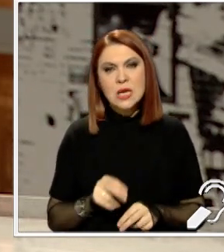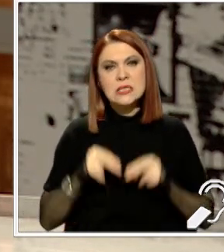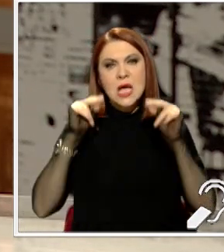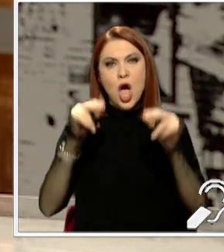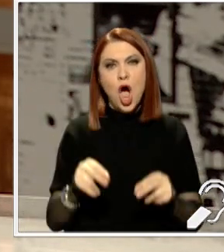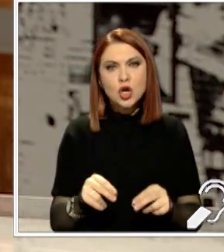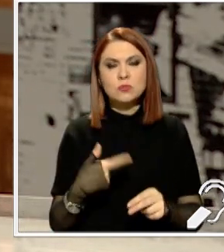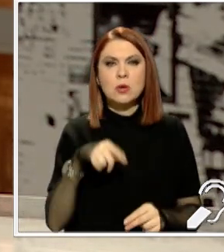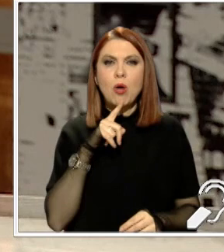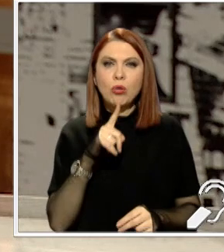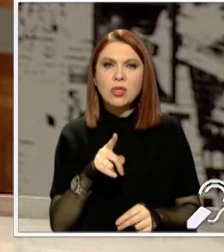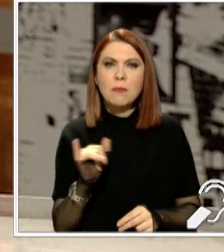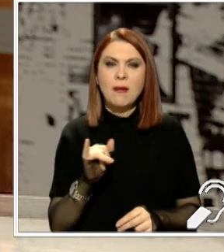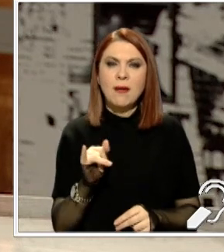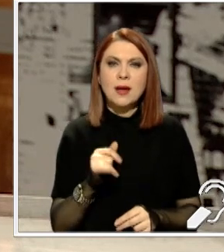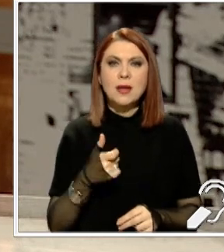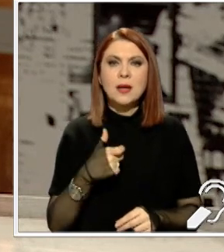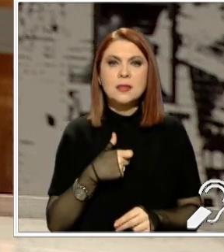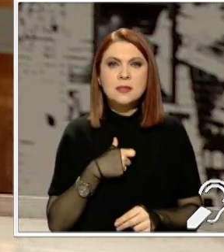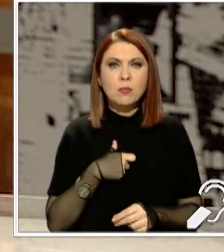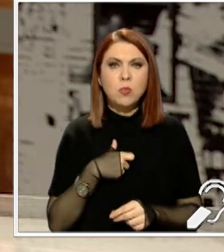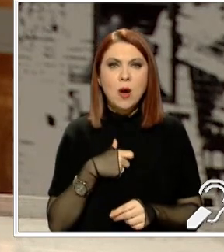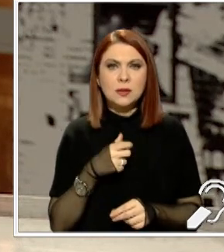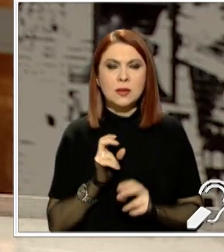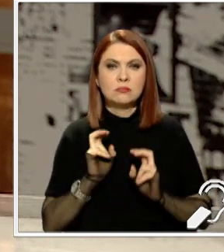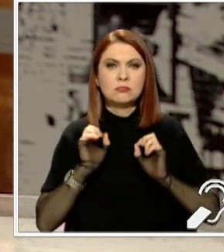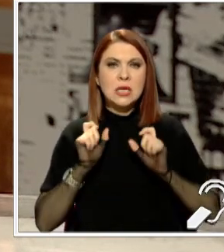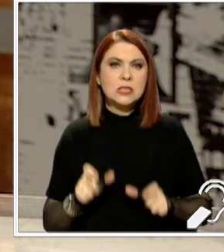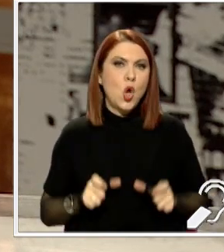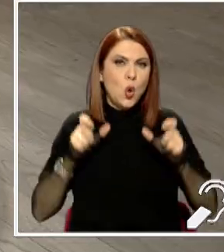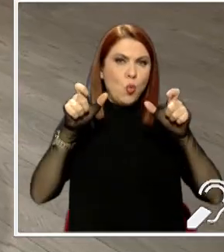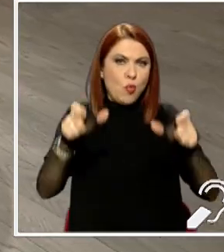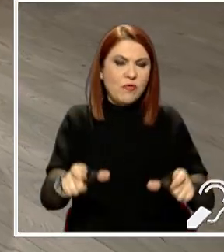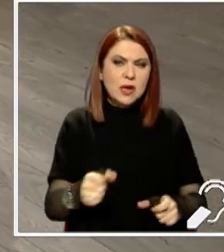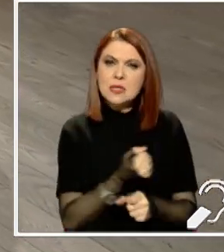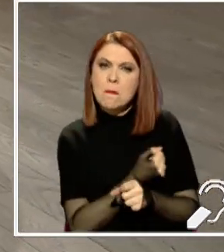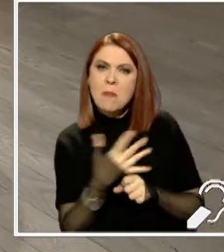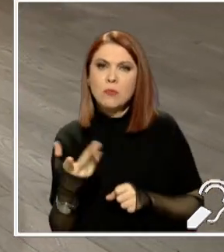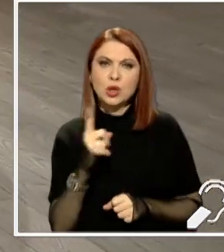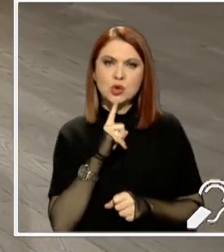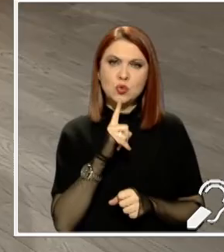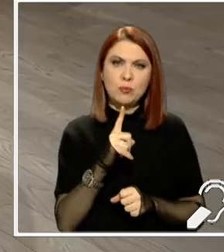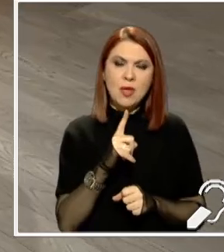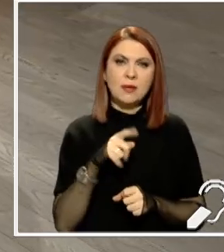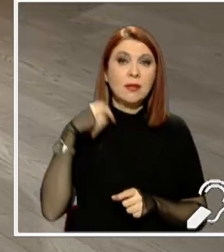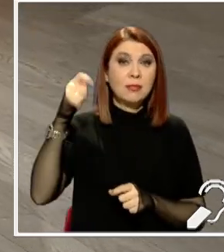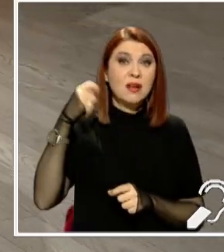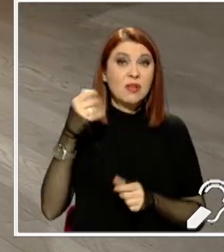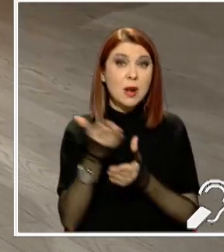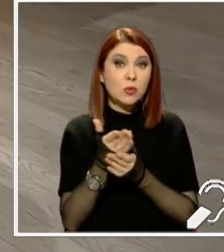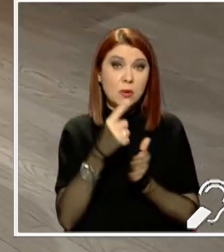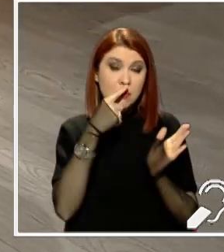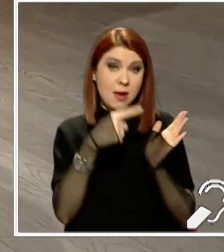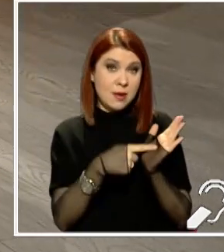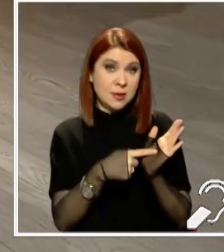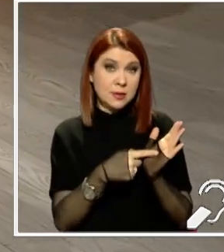ajungem la o temă care să poată să guverneze o paletă largă de subiecte abordate în filmele documentare pe care le